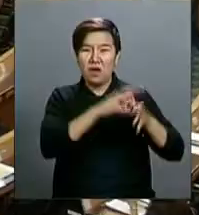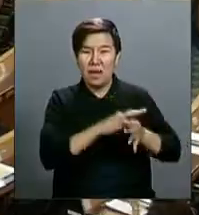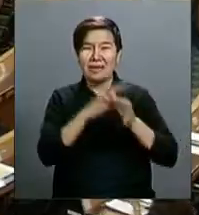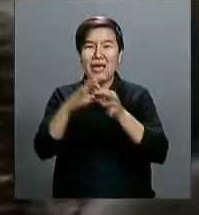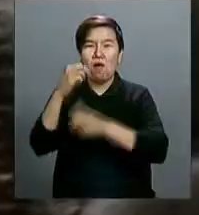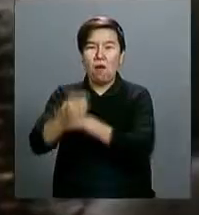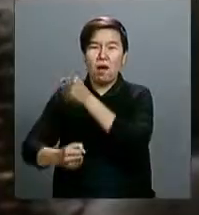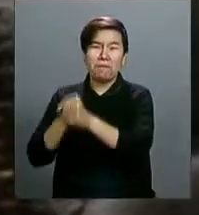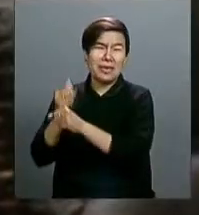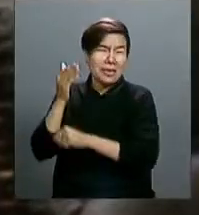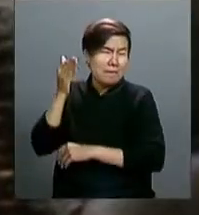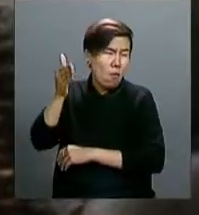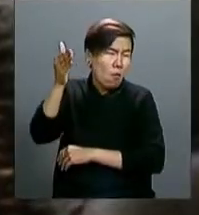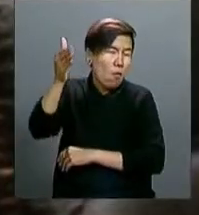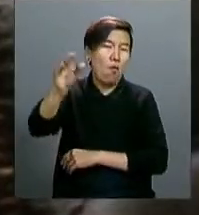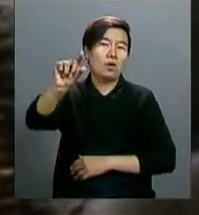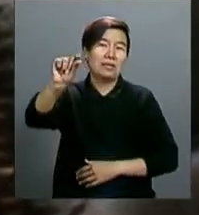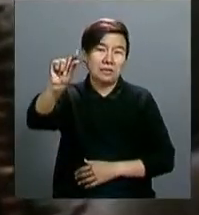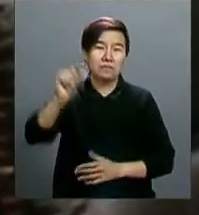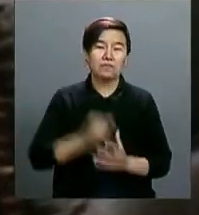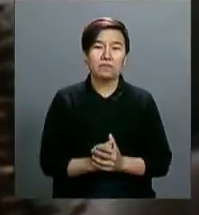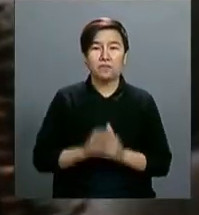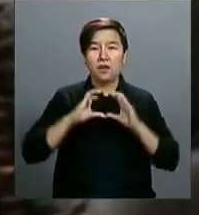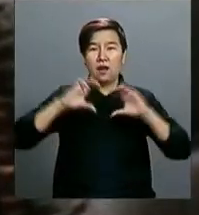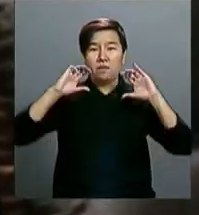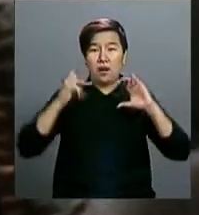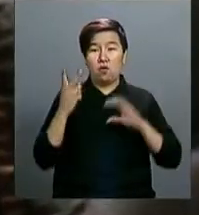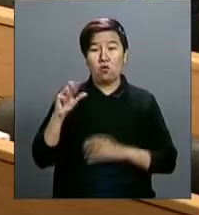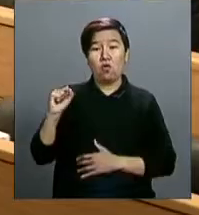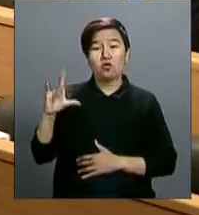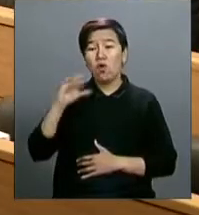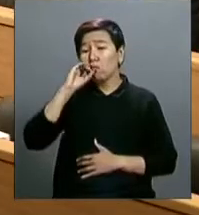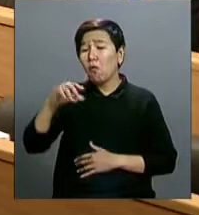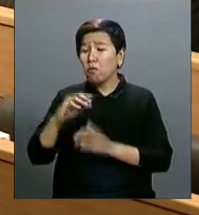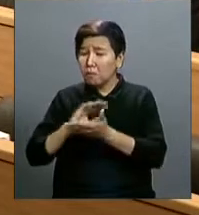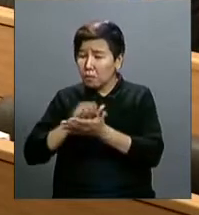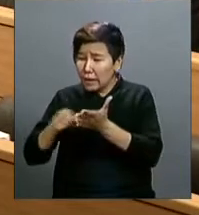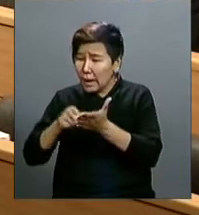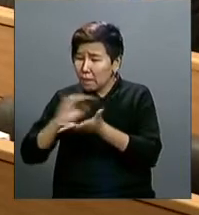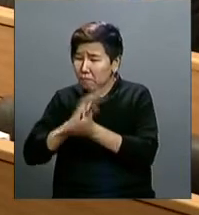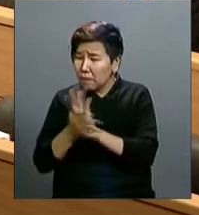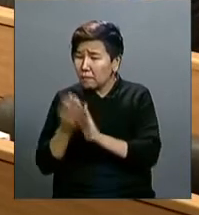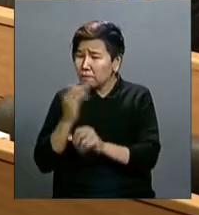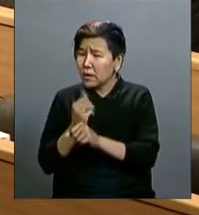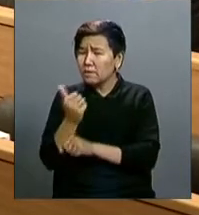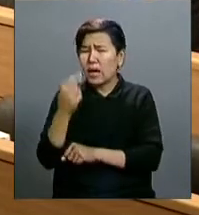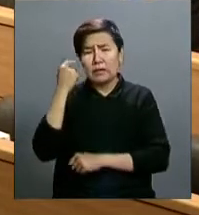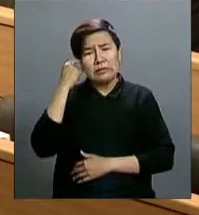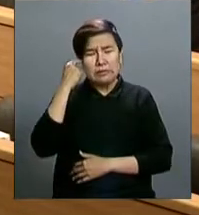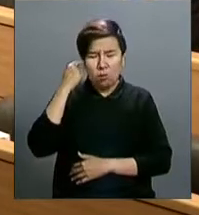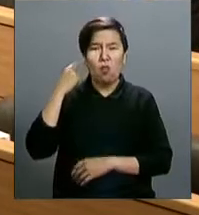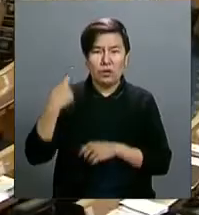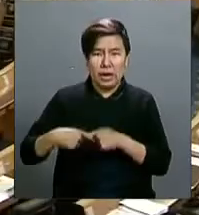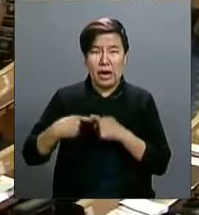ปีค่ะแม้รัฐบาลคสช.จะยืนยันว่าปรับแก้ได้แต่ก็ไม่ใช่เรื่องง่ายที่จะปรับแก้กันและหาก